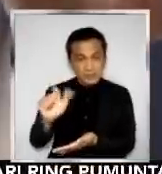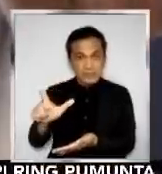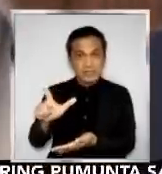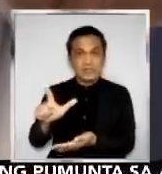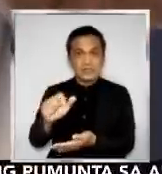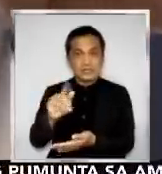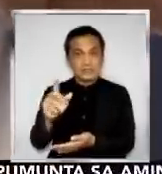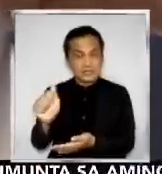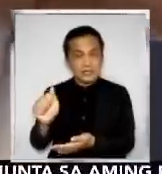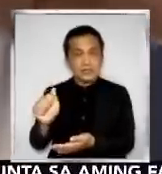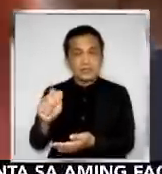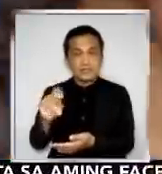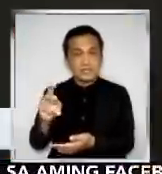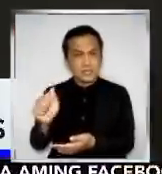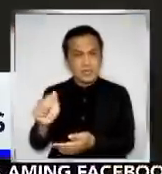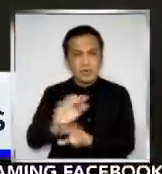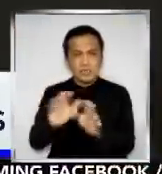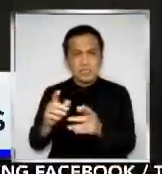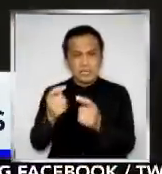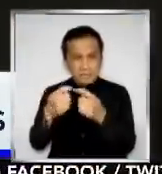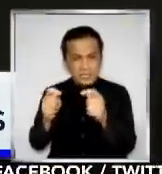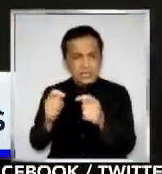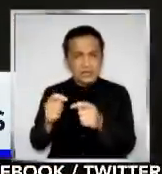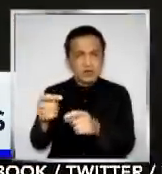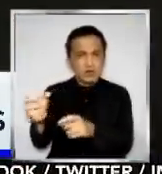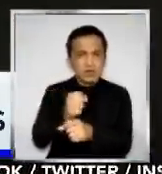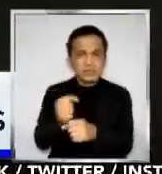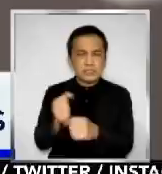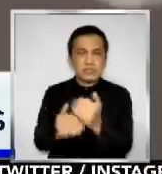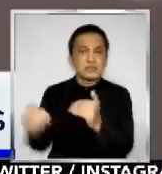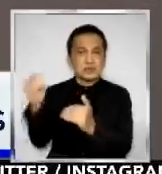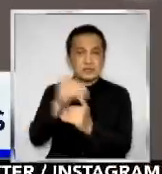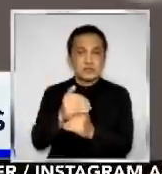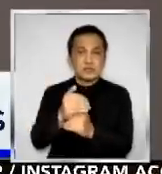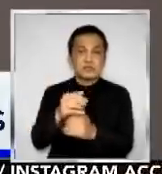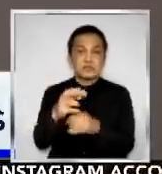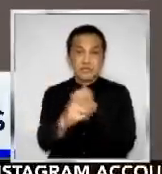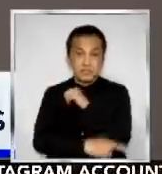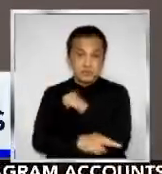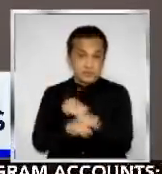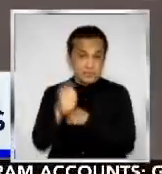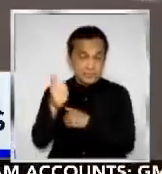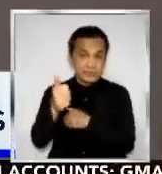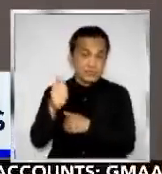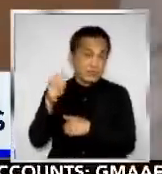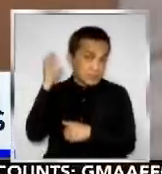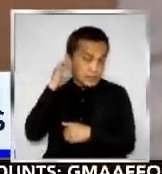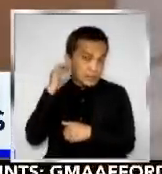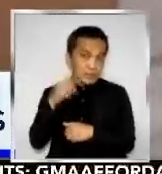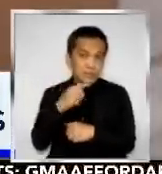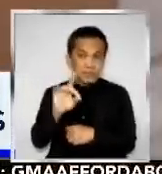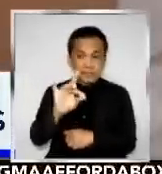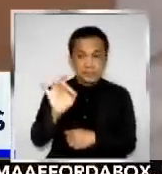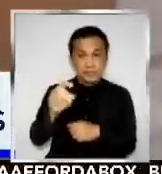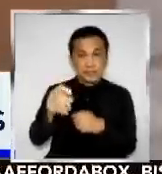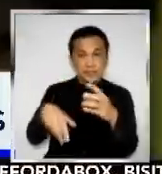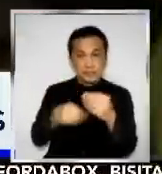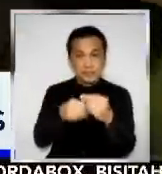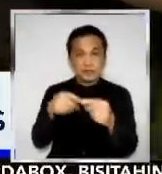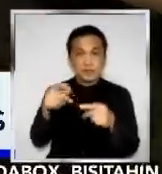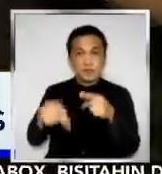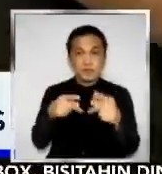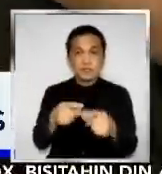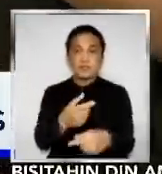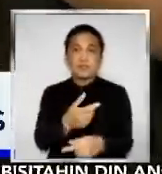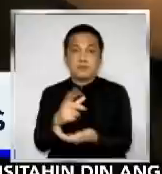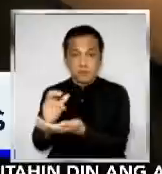subukang kumuha pa ng higit dito. Sa Region 10 Northern Mindanao kasi, mahigit sa 800 na karagdagang tao ang nabakunahan dahil